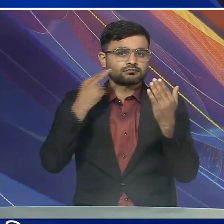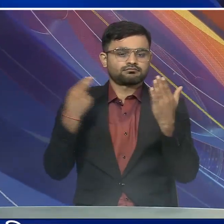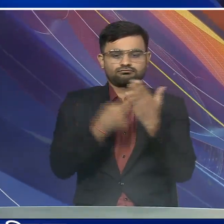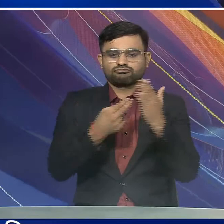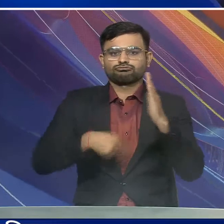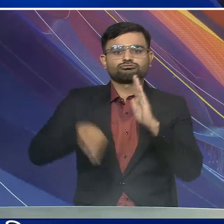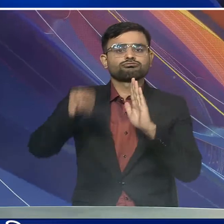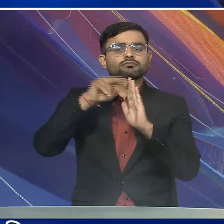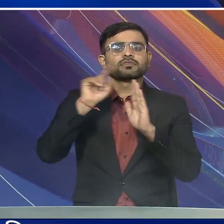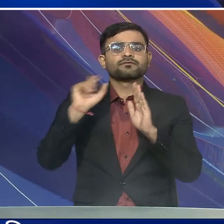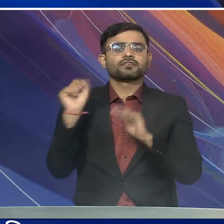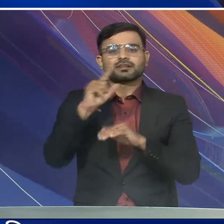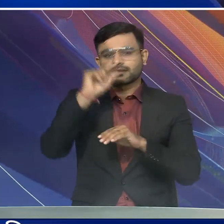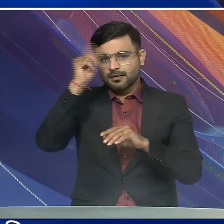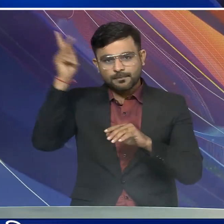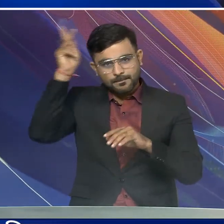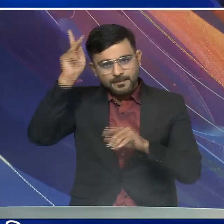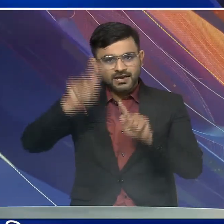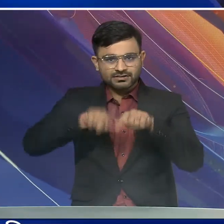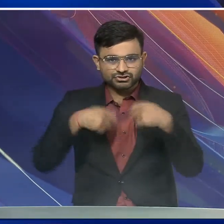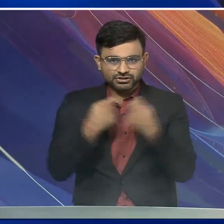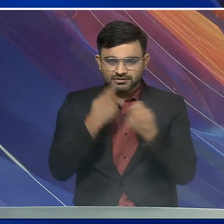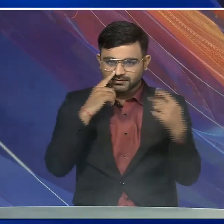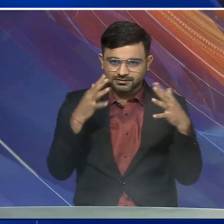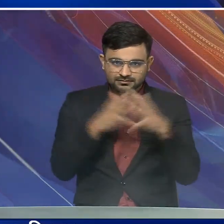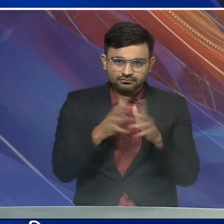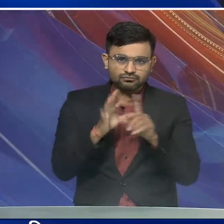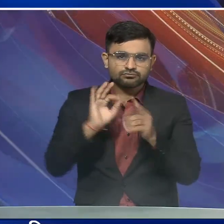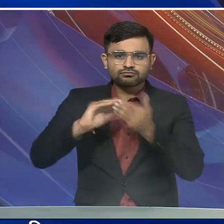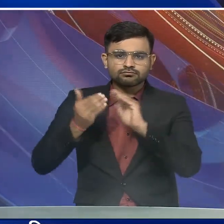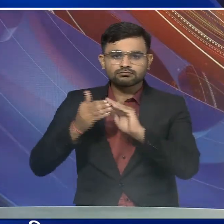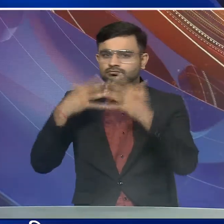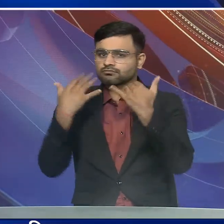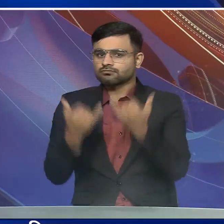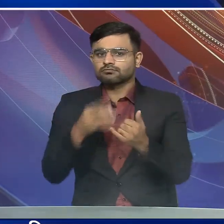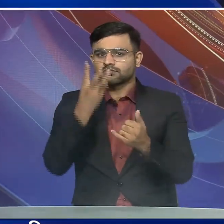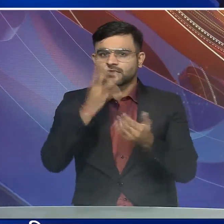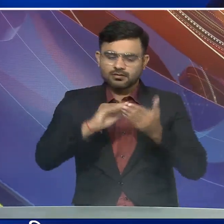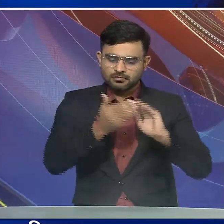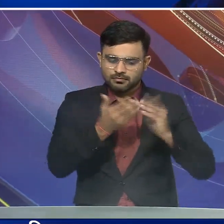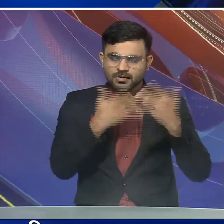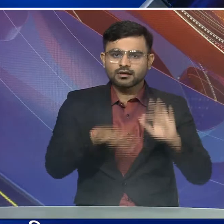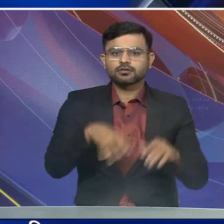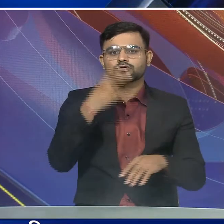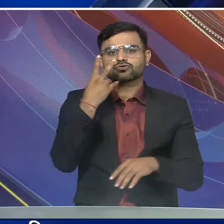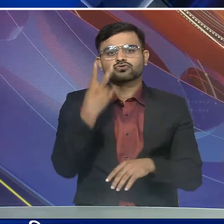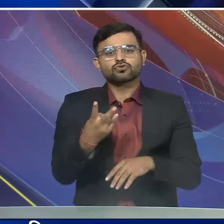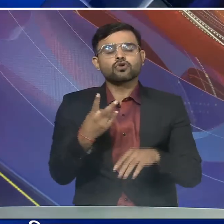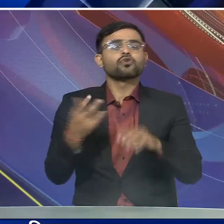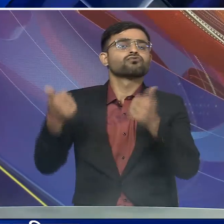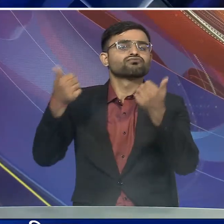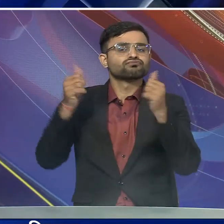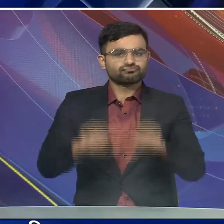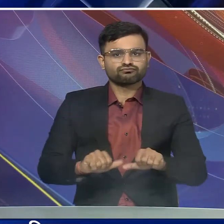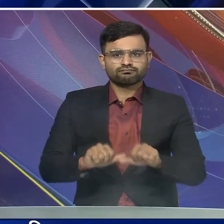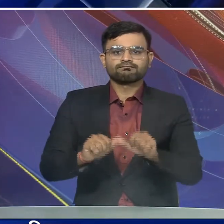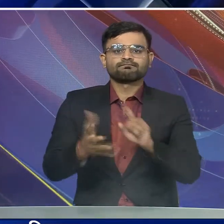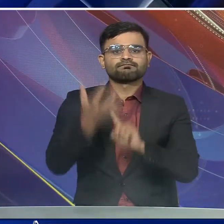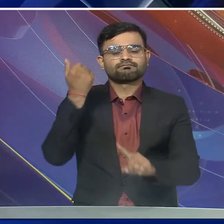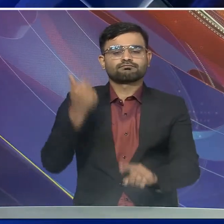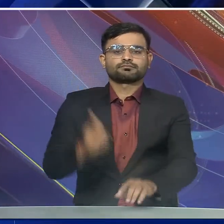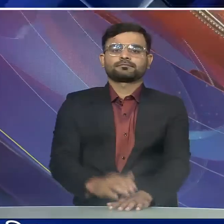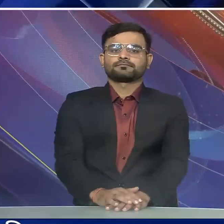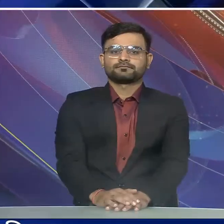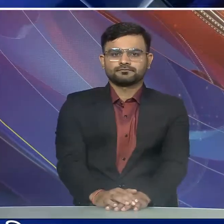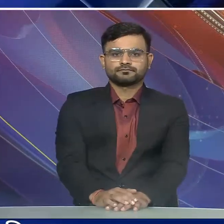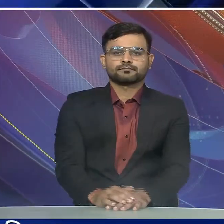शीर्ष पर है वहीं पाकिस्तान महिला क्रिकेट टीम ने इस टूर्नामेंट में अब तक तीन मैच खेले हैं जिसमें से दो में जीत हासिल हुई है